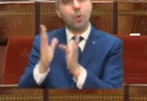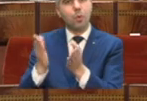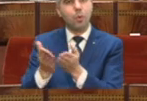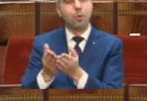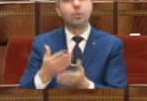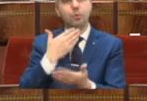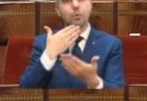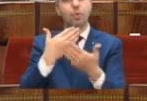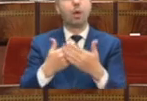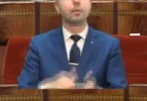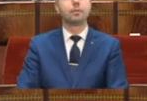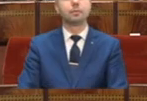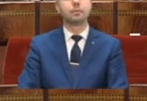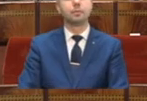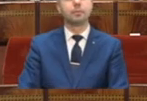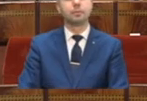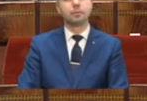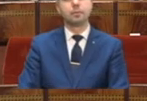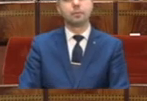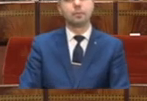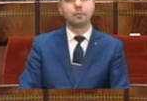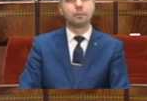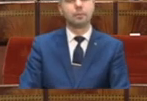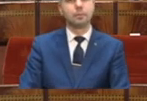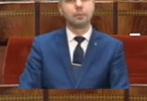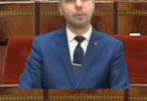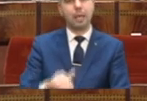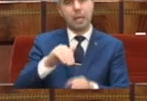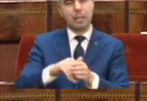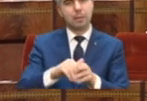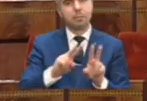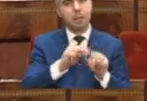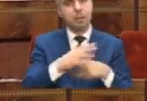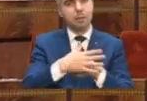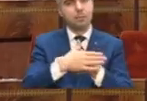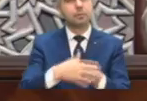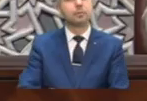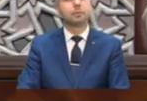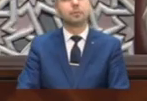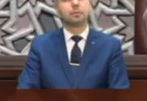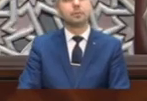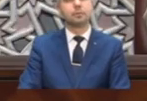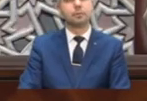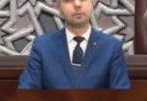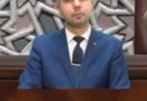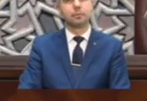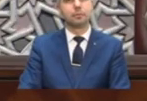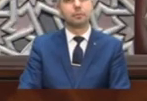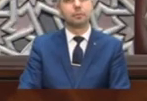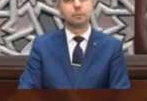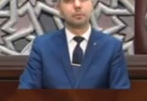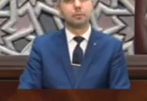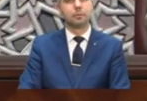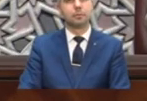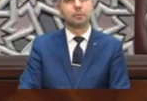المحترمة المداخلة الموالية للتجمع لفريق التجمع الدستوري، يتفضل أحد، تفضل